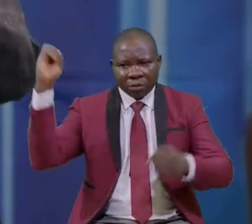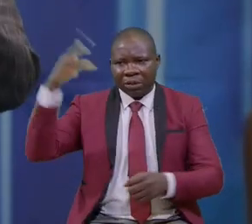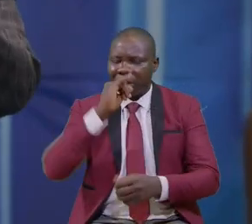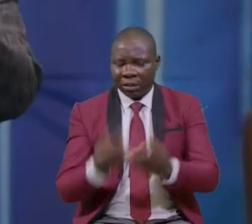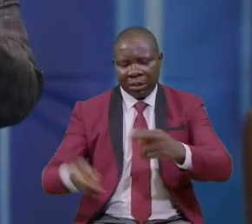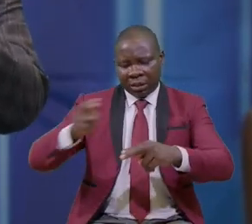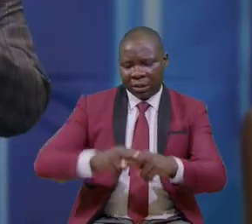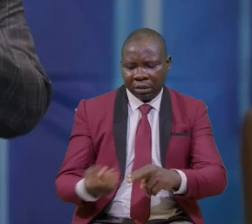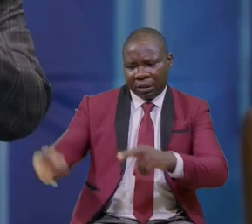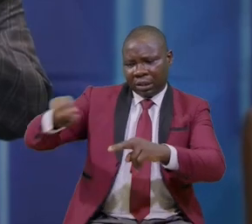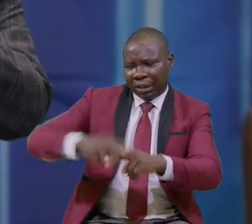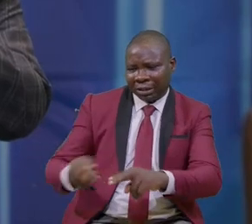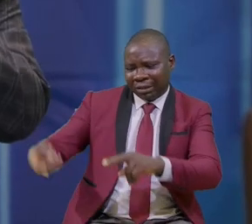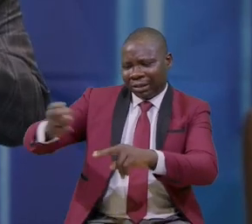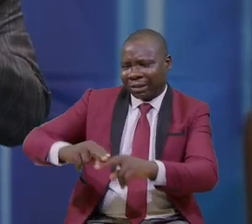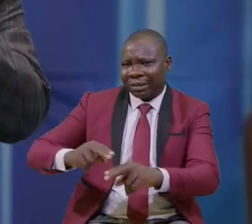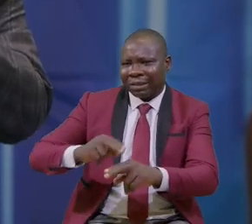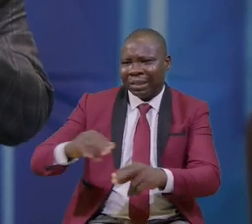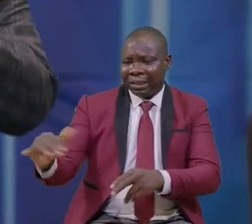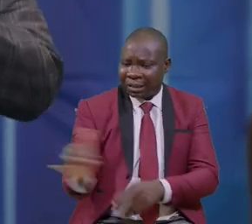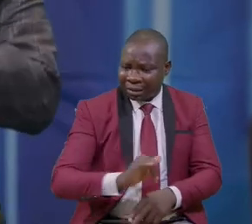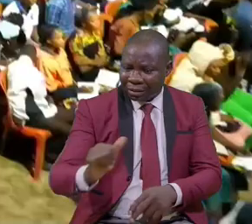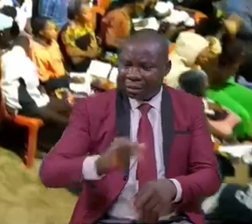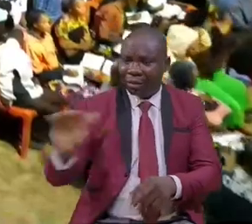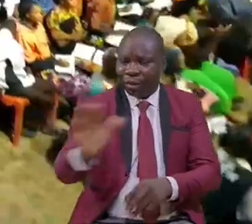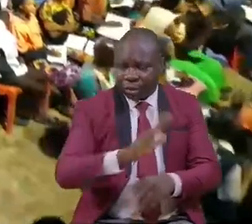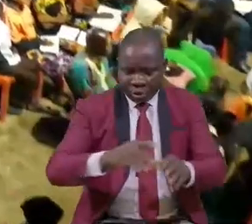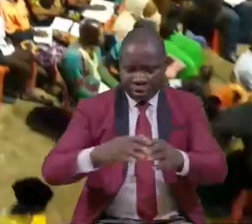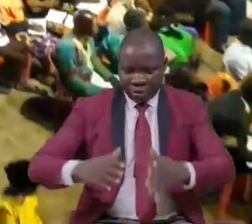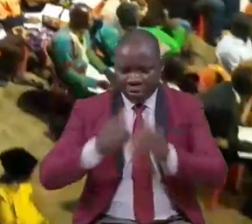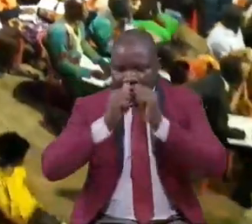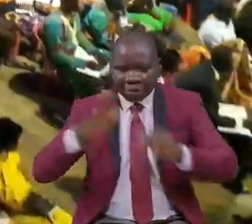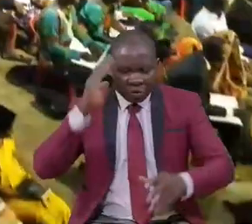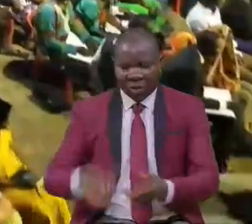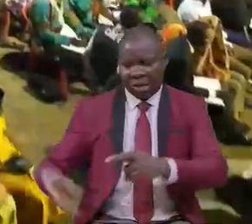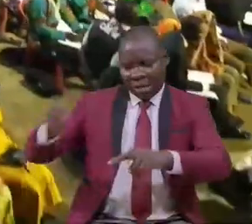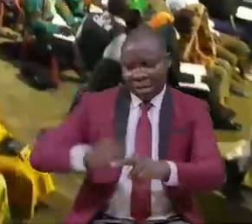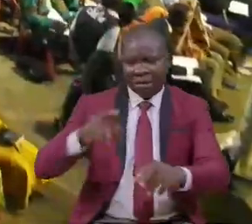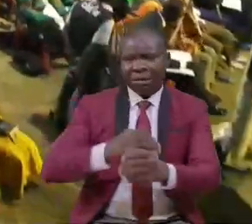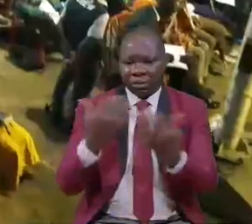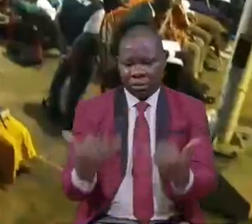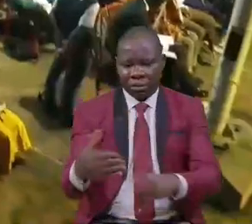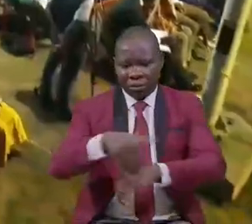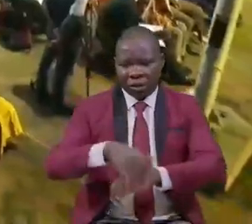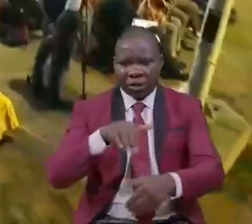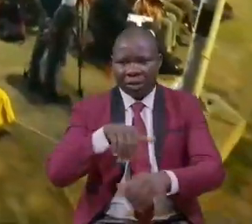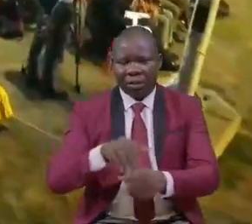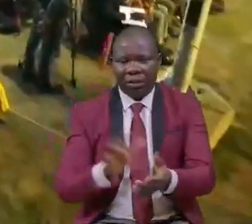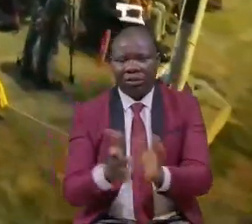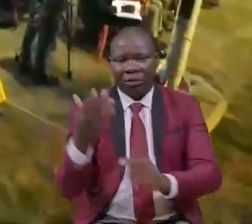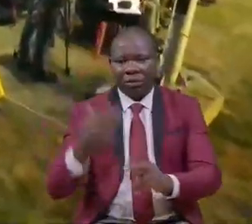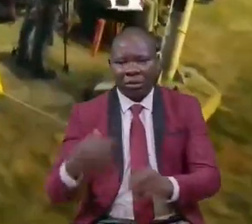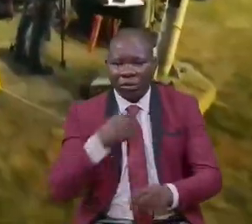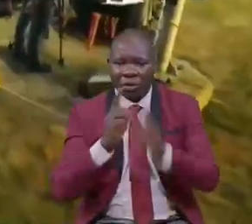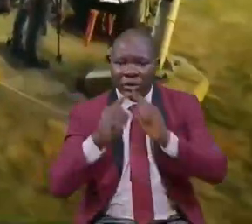croissante. Tout de même, vos bénédictions vont augmenter ce soir. Donc, nous parlons les multiples